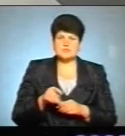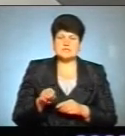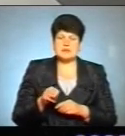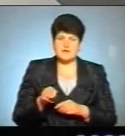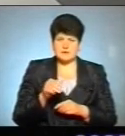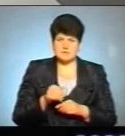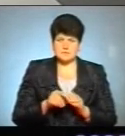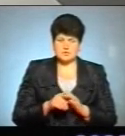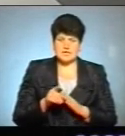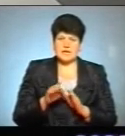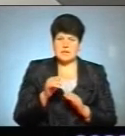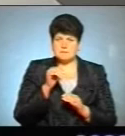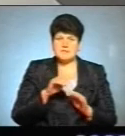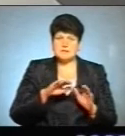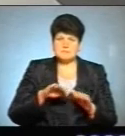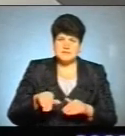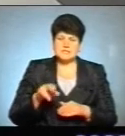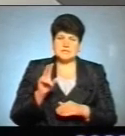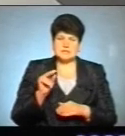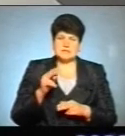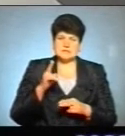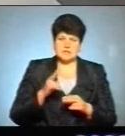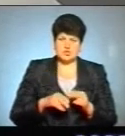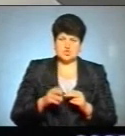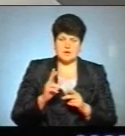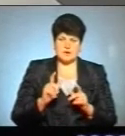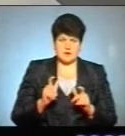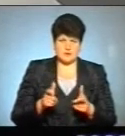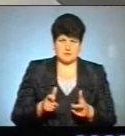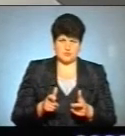і місяць після дати закінчення карантину.